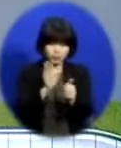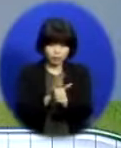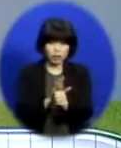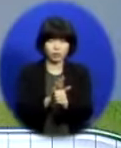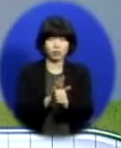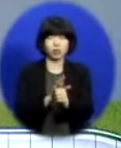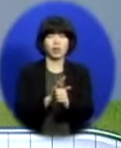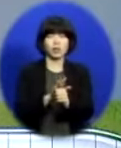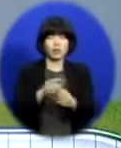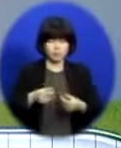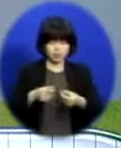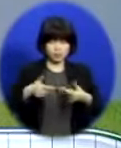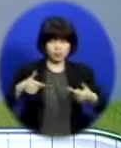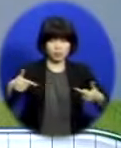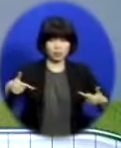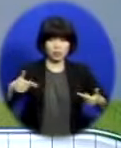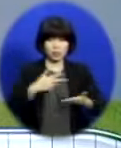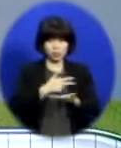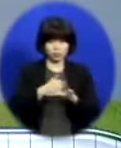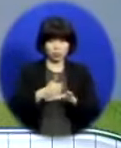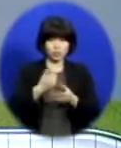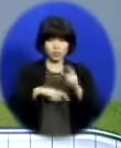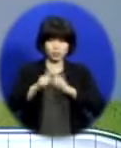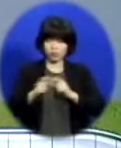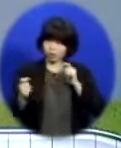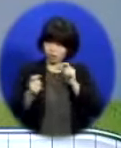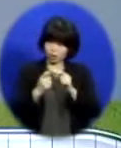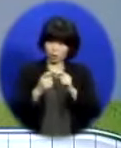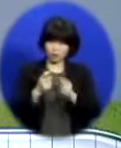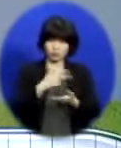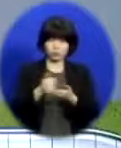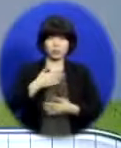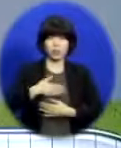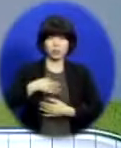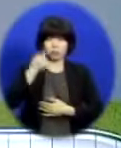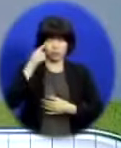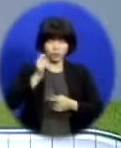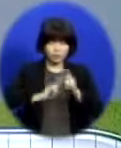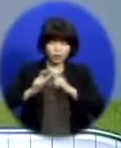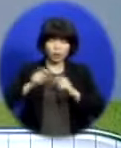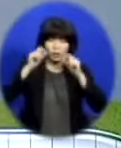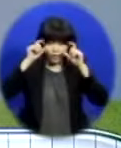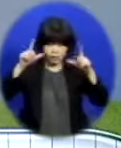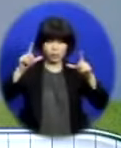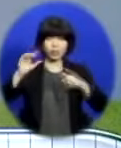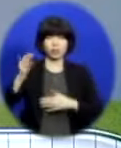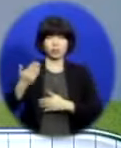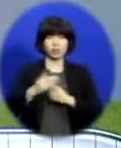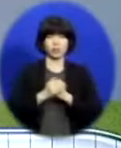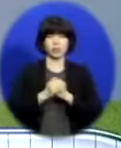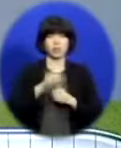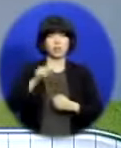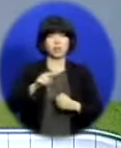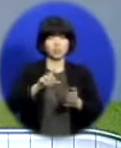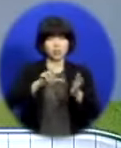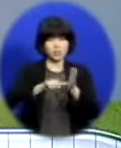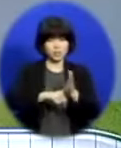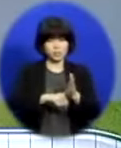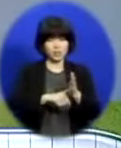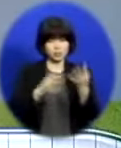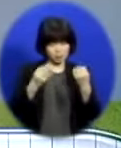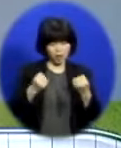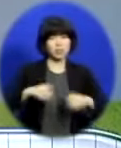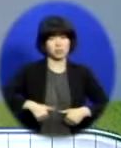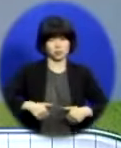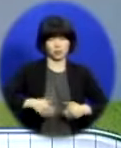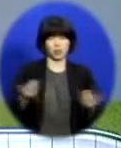점점점점 주님과 더 가까워지고 주님을 아는 눈이 더욱 열려지고 이건 시간이 걸리는